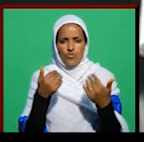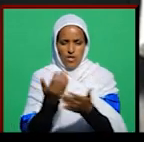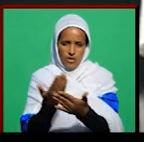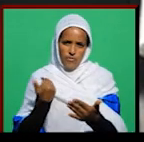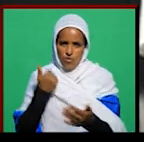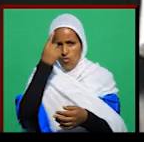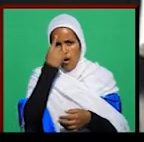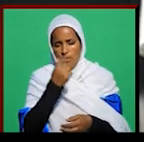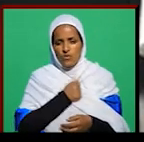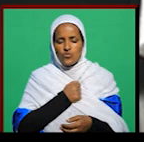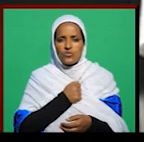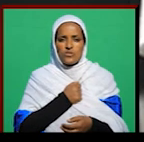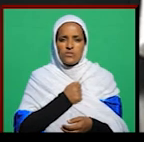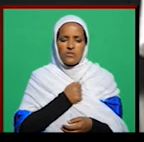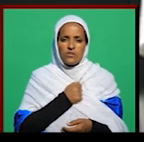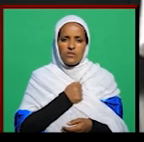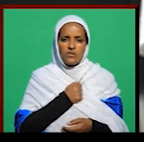የነበሩ አማኞች